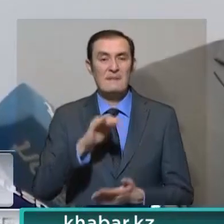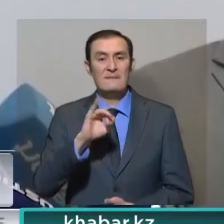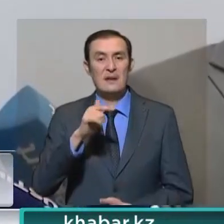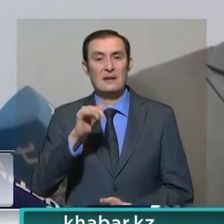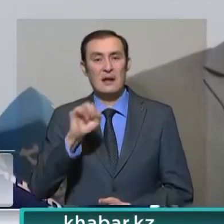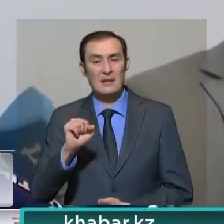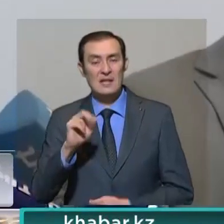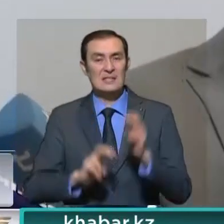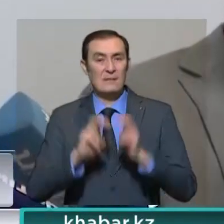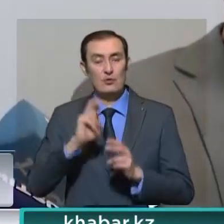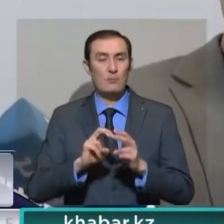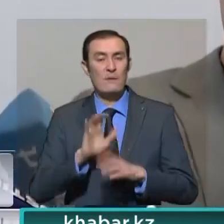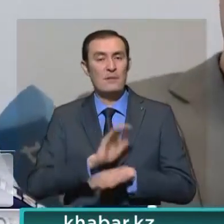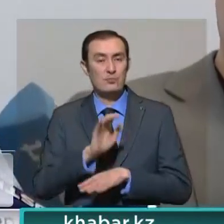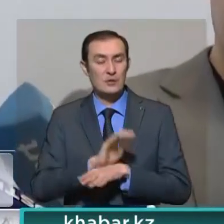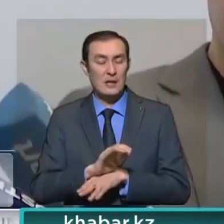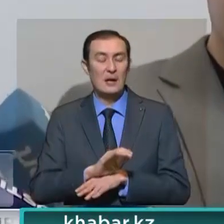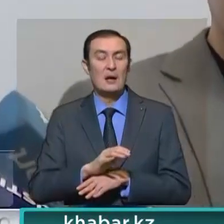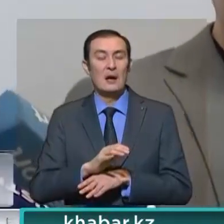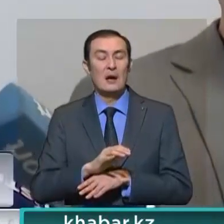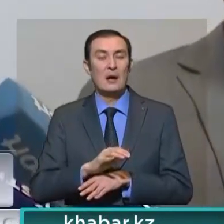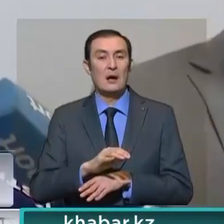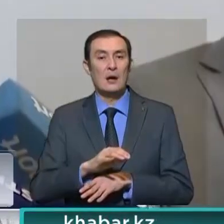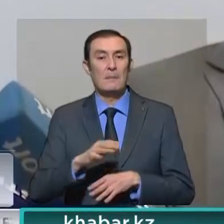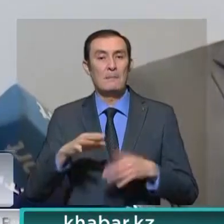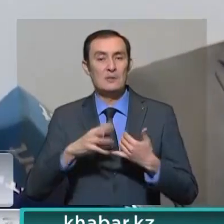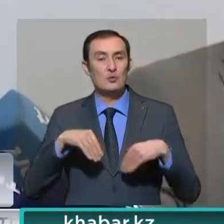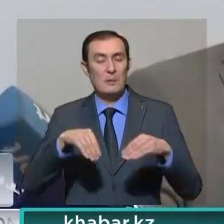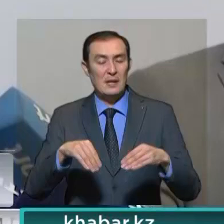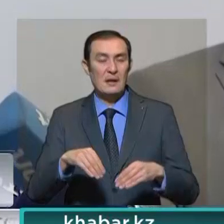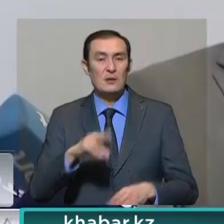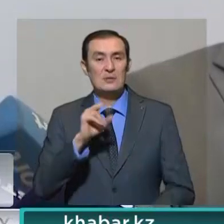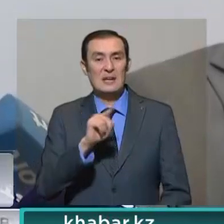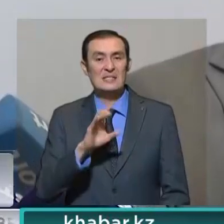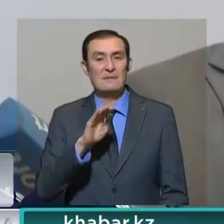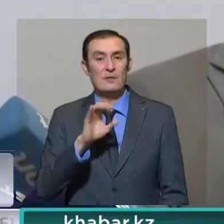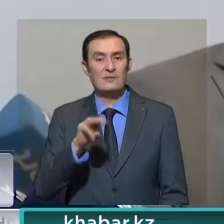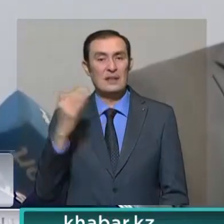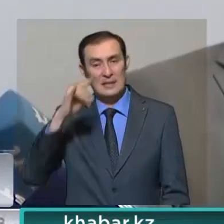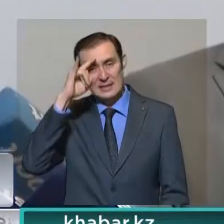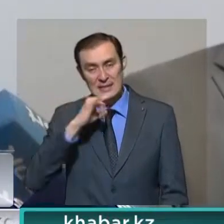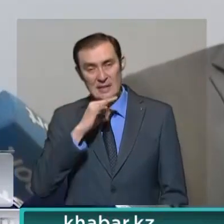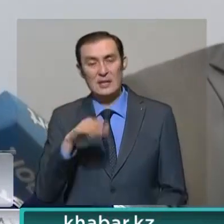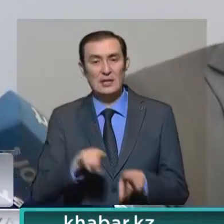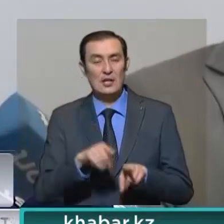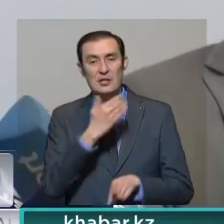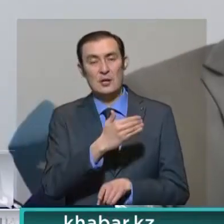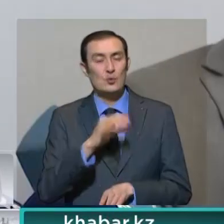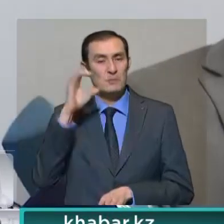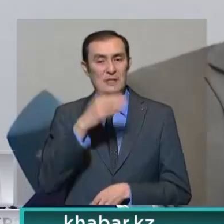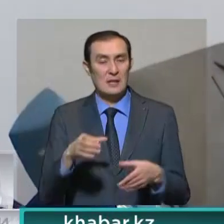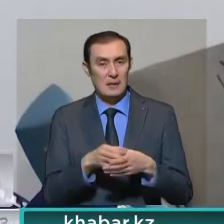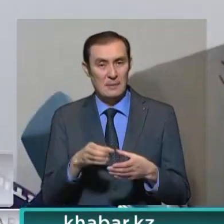производству удобрений там участвует касфосфат казахстанской стороны и с узбекистанской стороны предприятие соответствующее